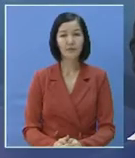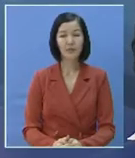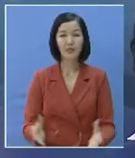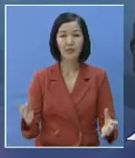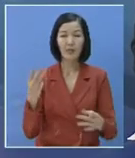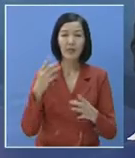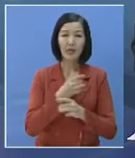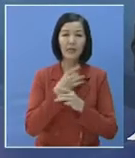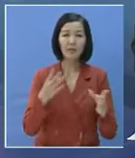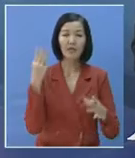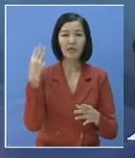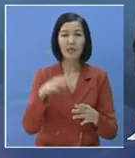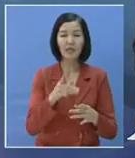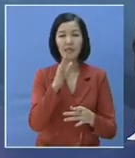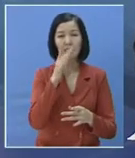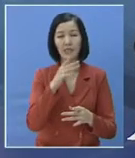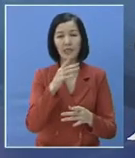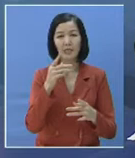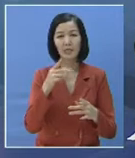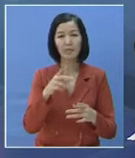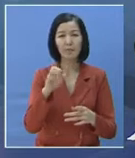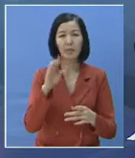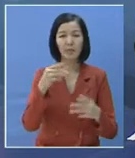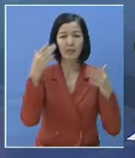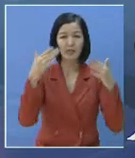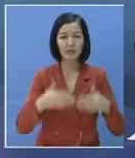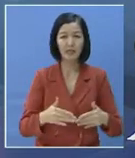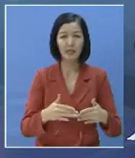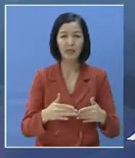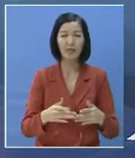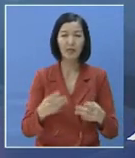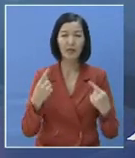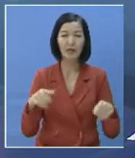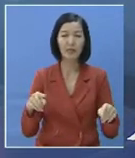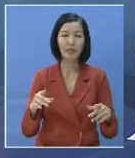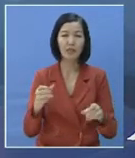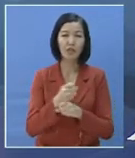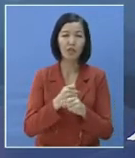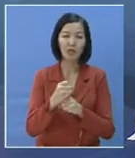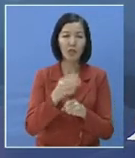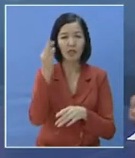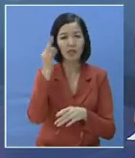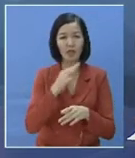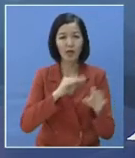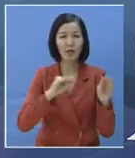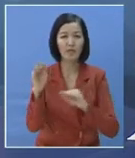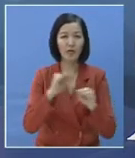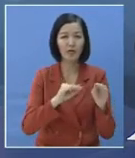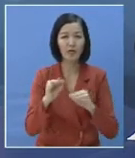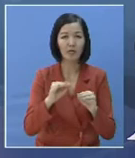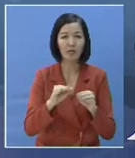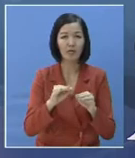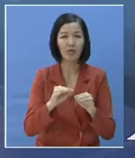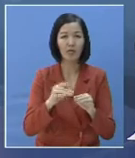Отметить 30-летие падения Берлинской стены сладчайшим образом решил один из лучших шоколадье Франции Патрик Роджер. Он возводит